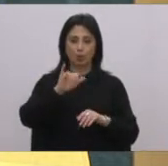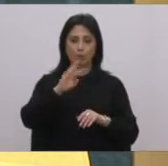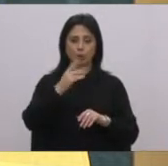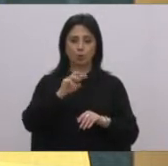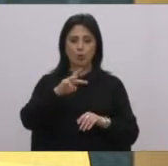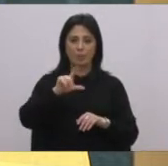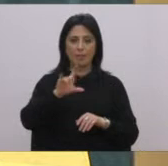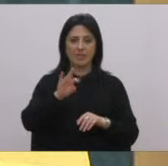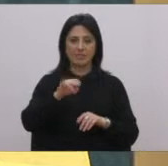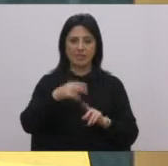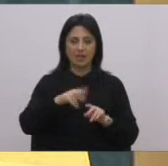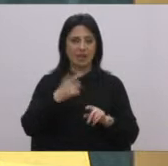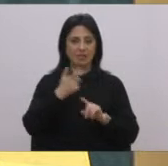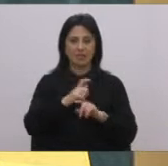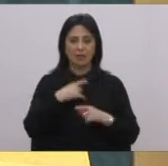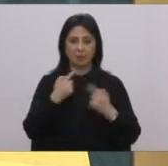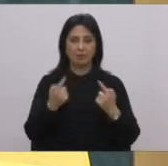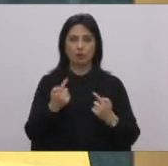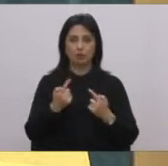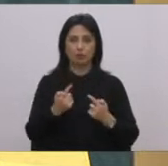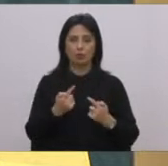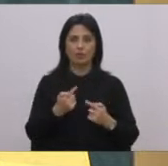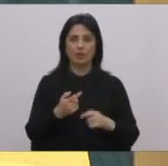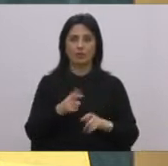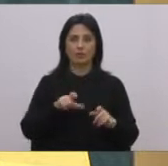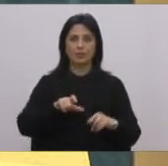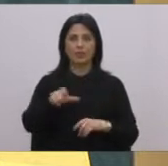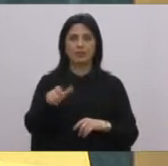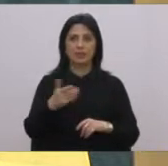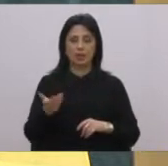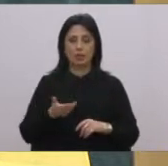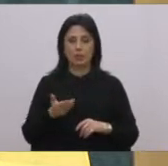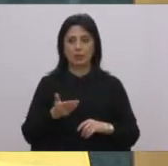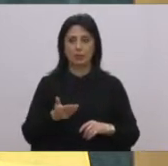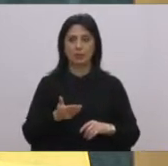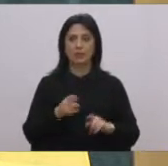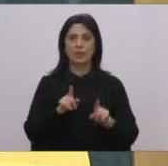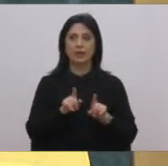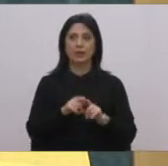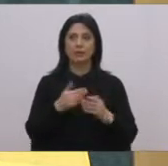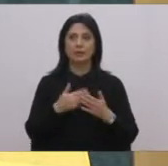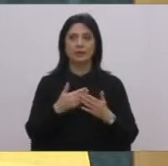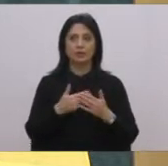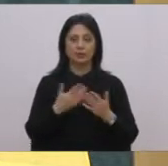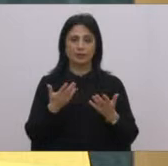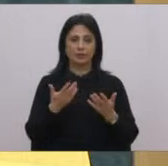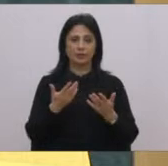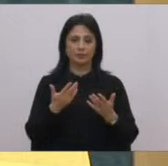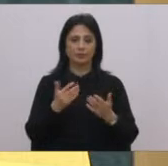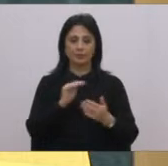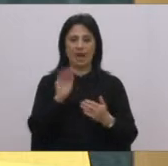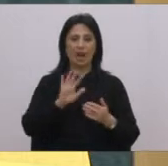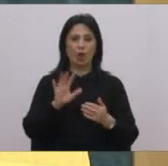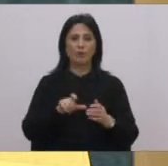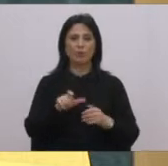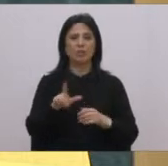მესტია, ძალიან მნიშვნელოვანი გზა, რომელიც ასე ვთქვათ, ფორმალურად ითვლებოდა